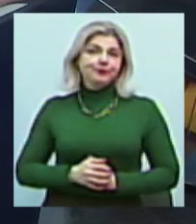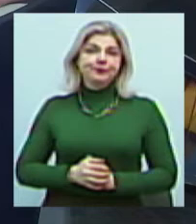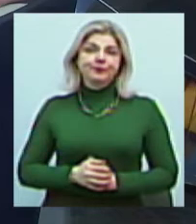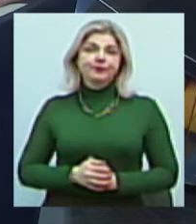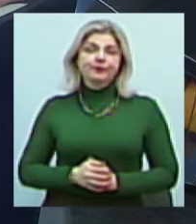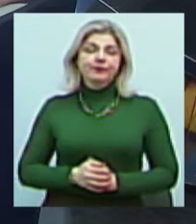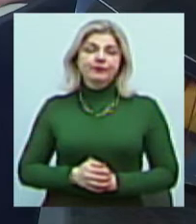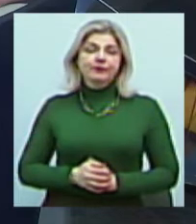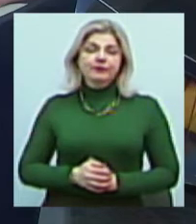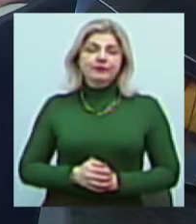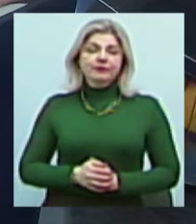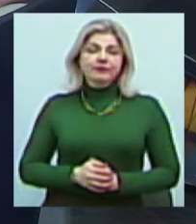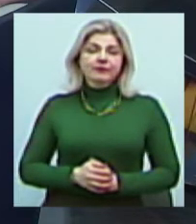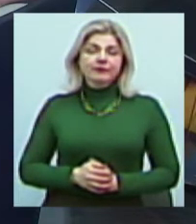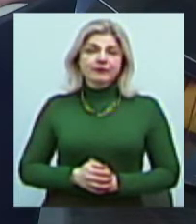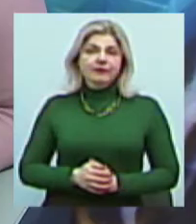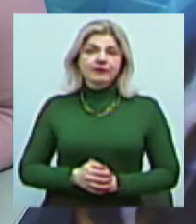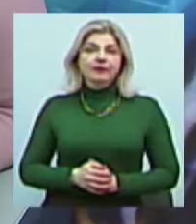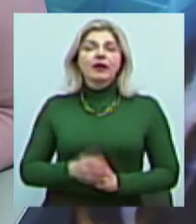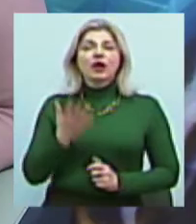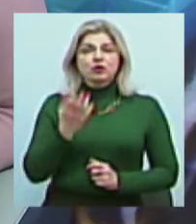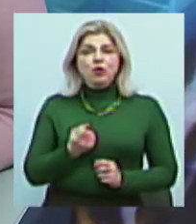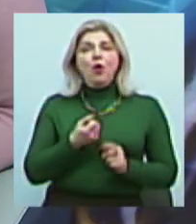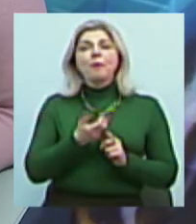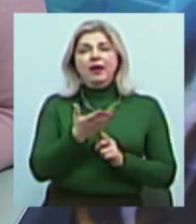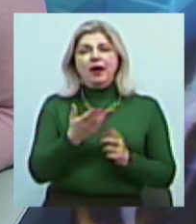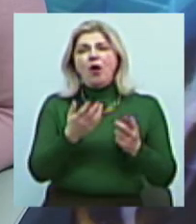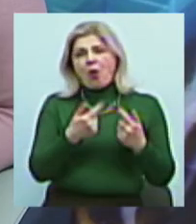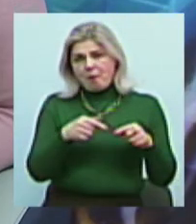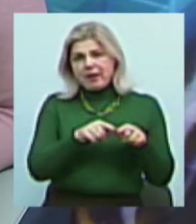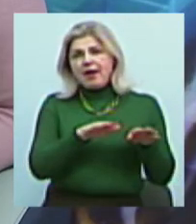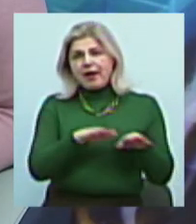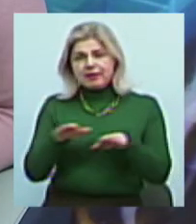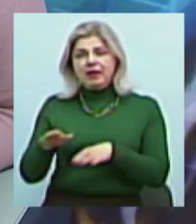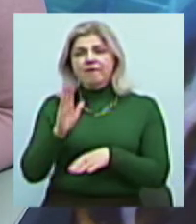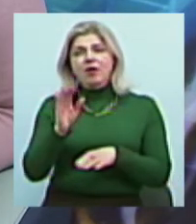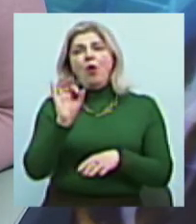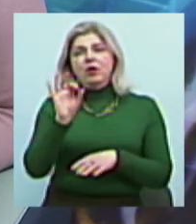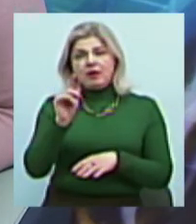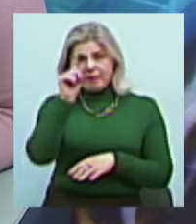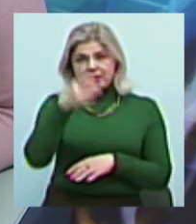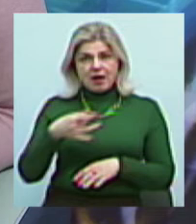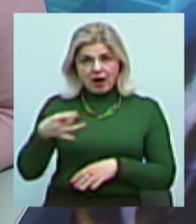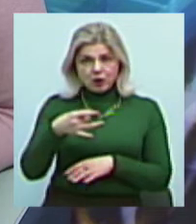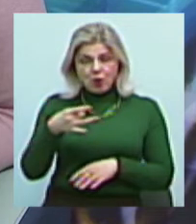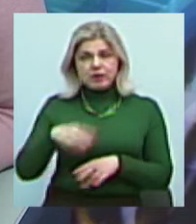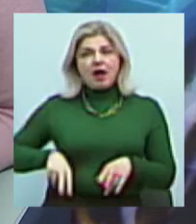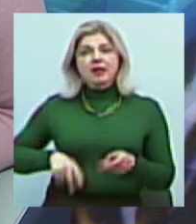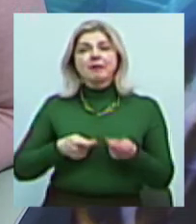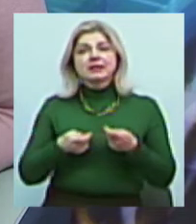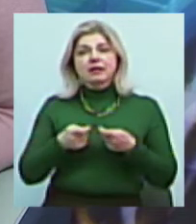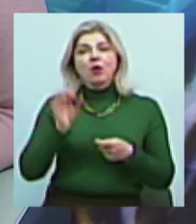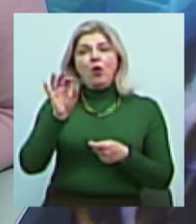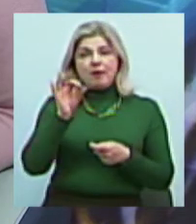Також декілька об'єктів в Корабельному районі надавали, адміністрація Корабельного